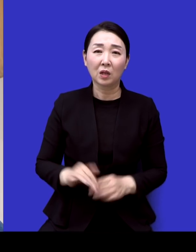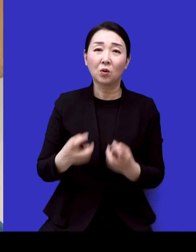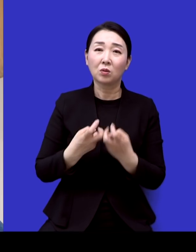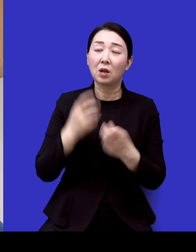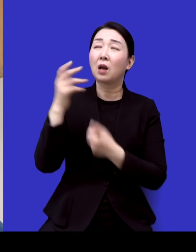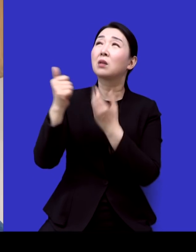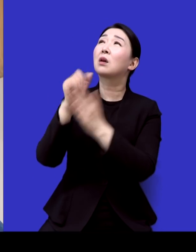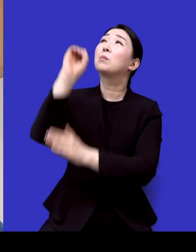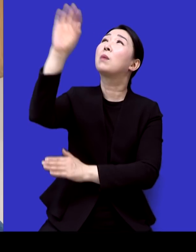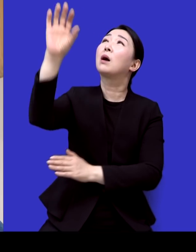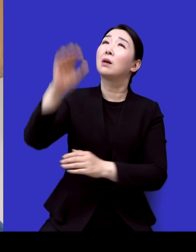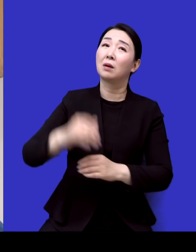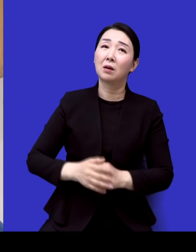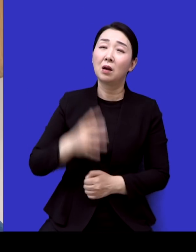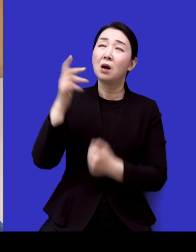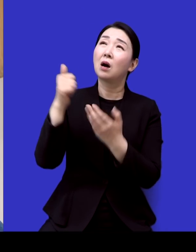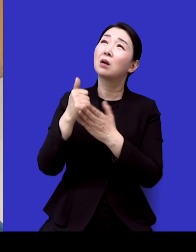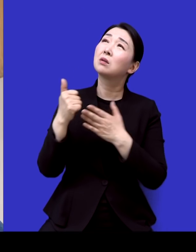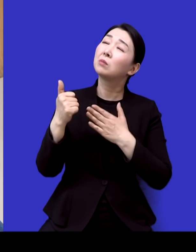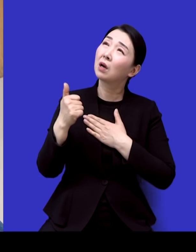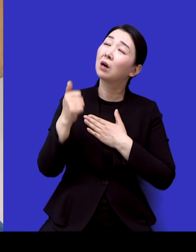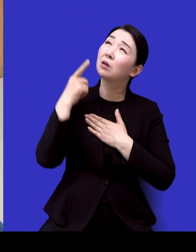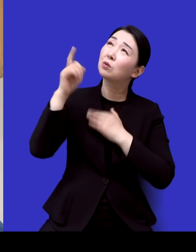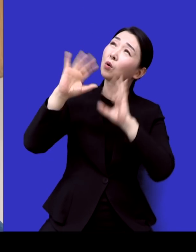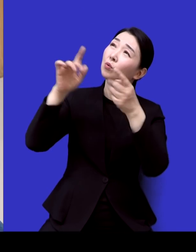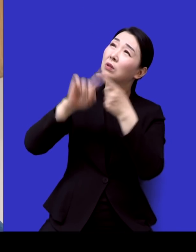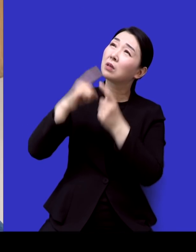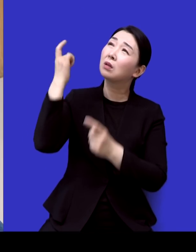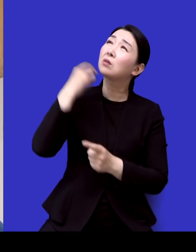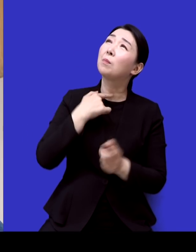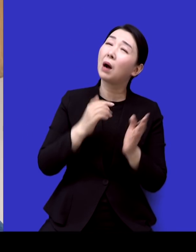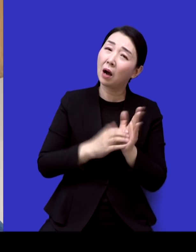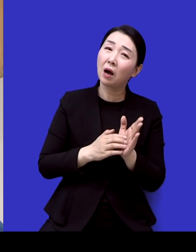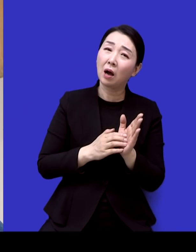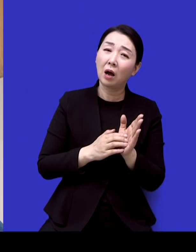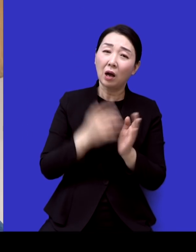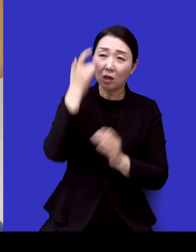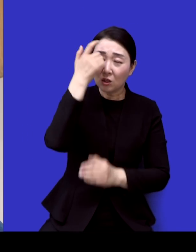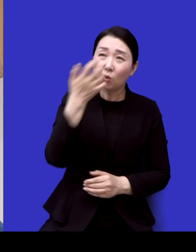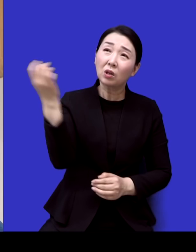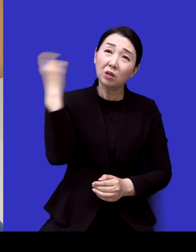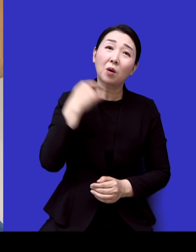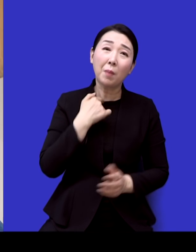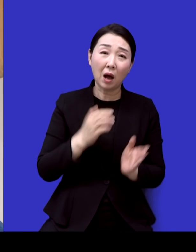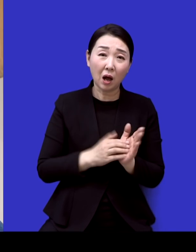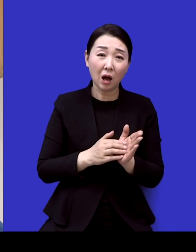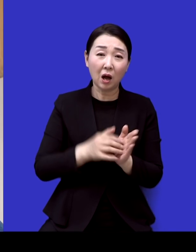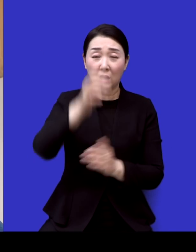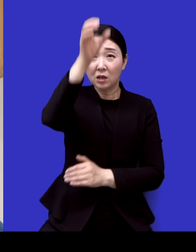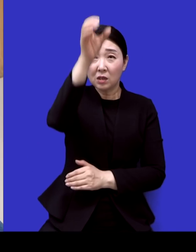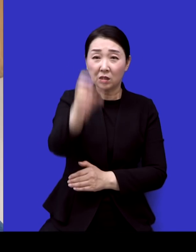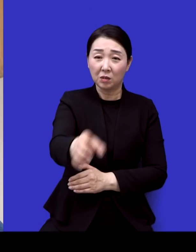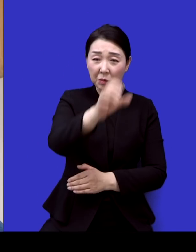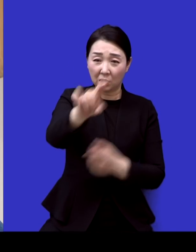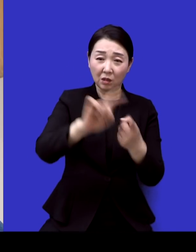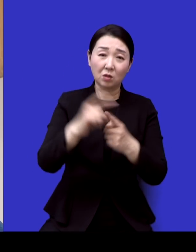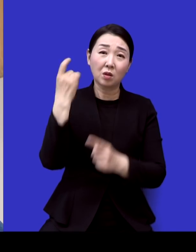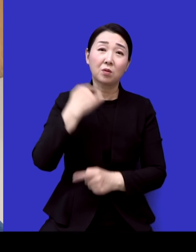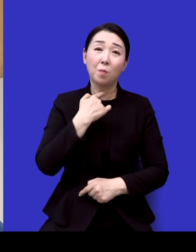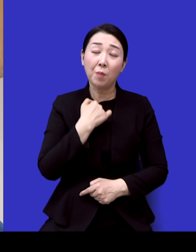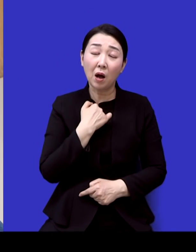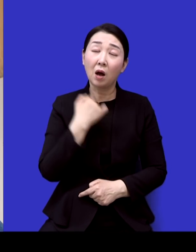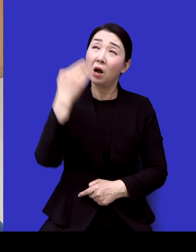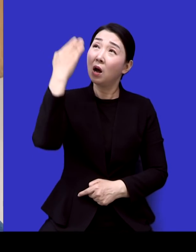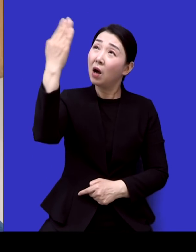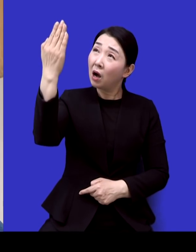하나님께 말씀드렸죠. 하나님, 제가 천국에 대해서도 들었고 영혼에 대해서도 들었고 십자가에 대해서 들었는데